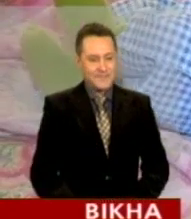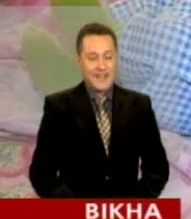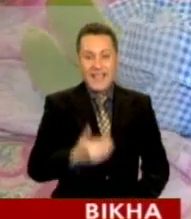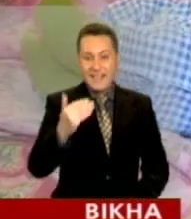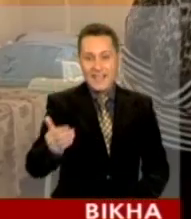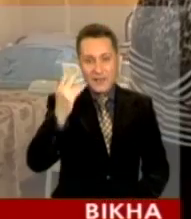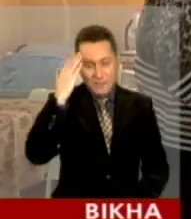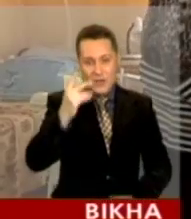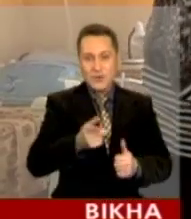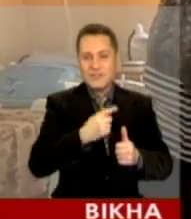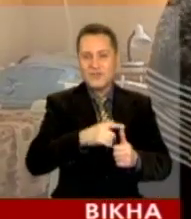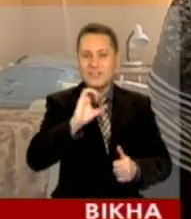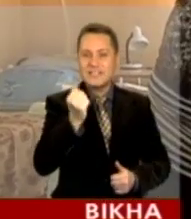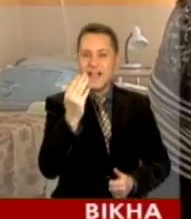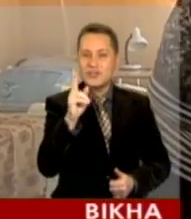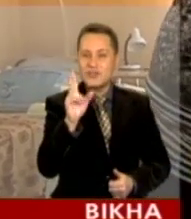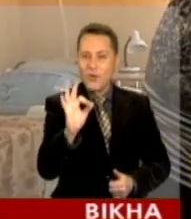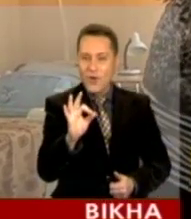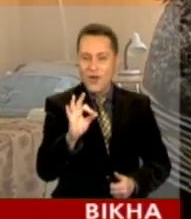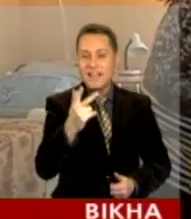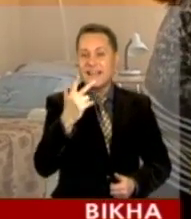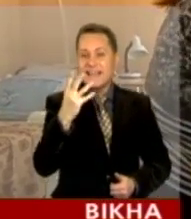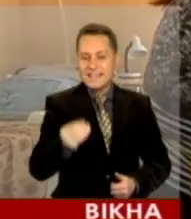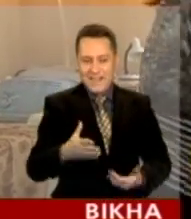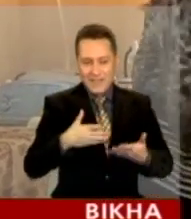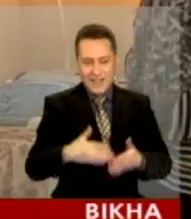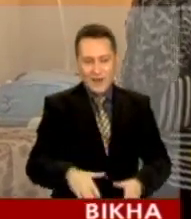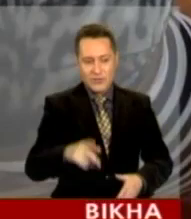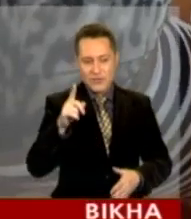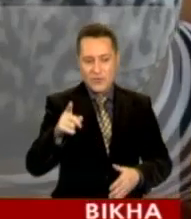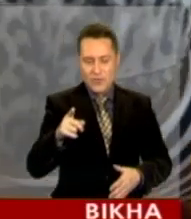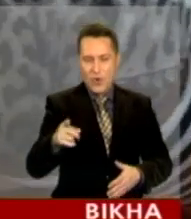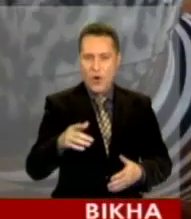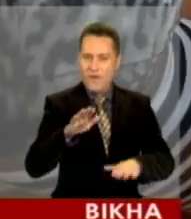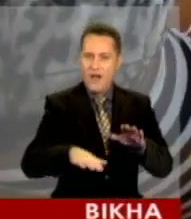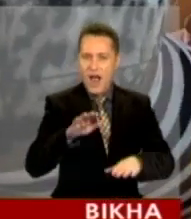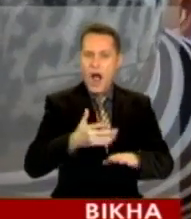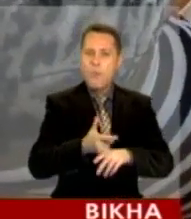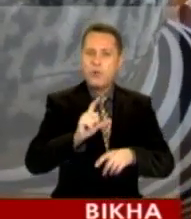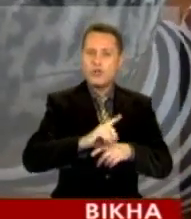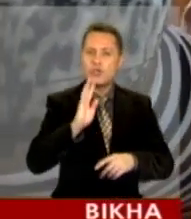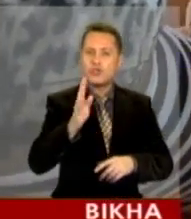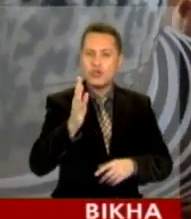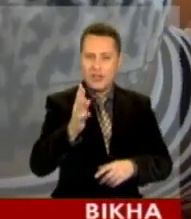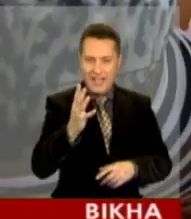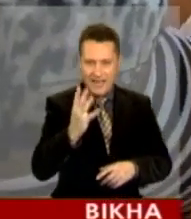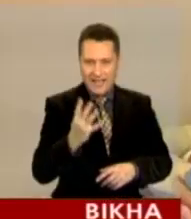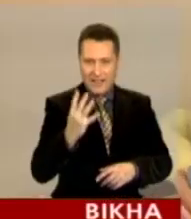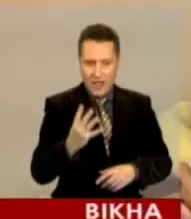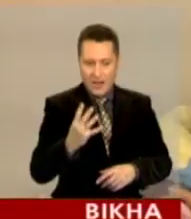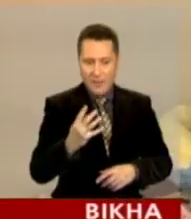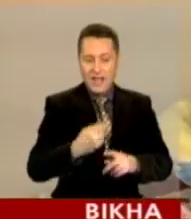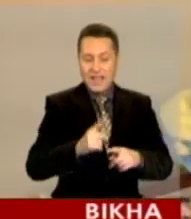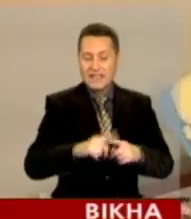Її мрію звуть Сашком. Йому лише 3 дні від народження, і в нього богатирська вага понад 4 кілограми. Зараз це маля –